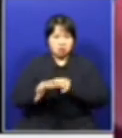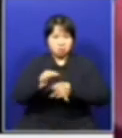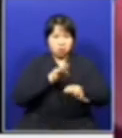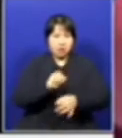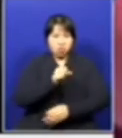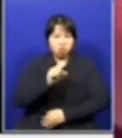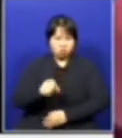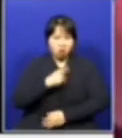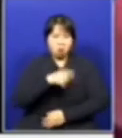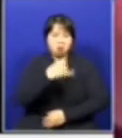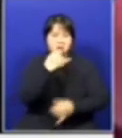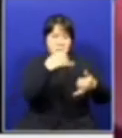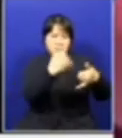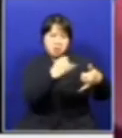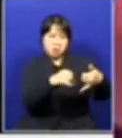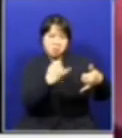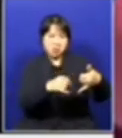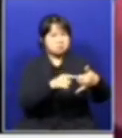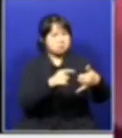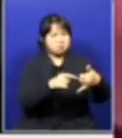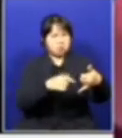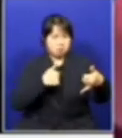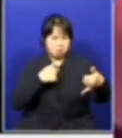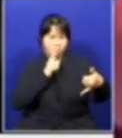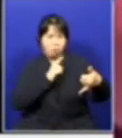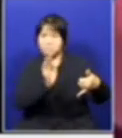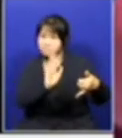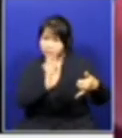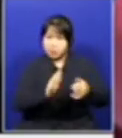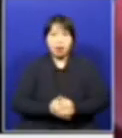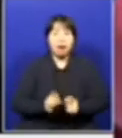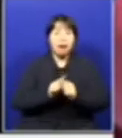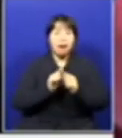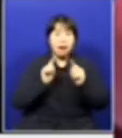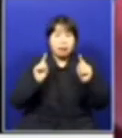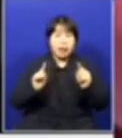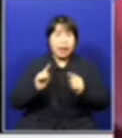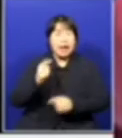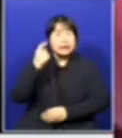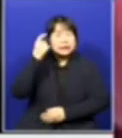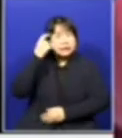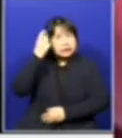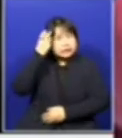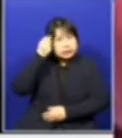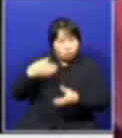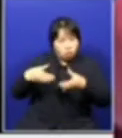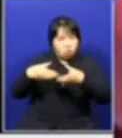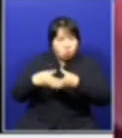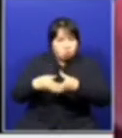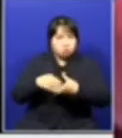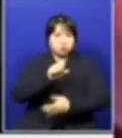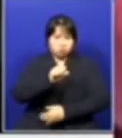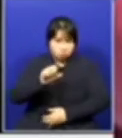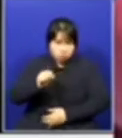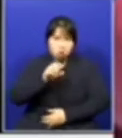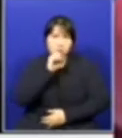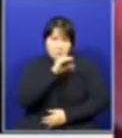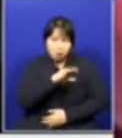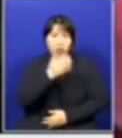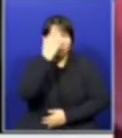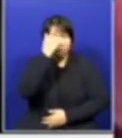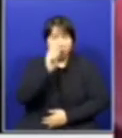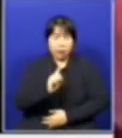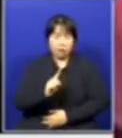ว่าผิดทุกเรื่องน่ะมันไม่ใช่ครับท่านประธานมันเป็นความคิดเห็นอีกมุมหนึ่งของผู้แทนในเมื่